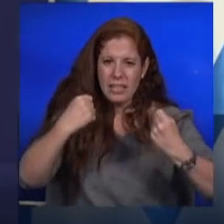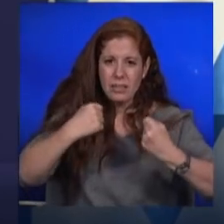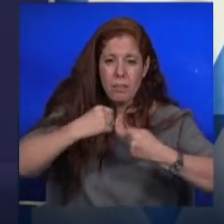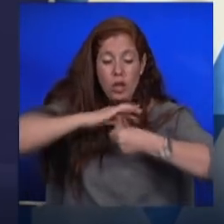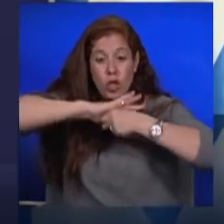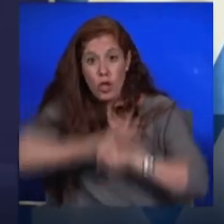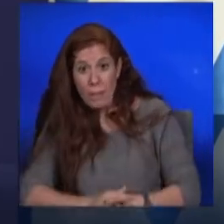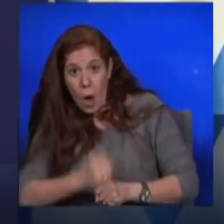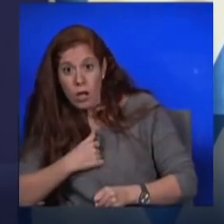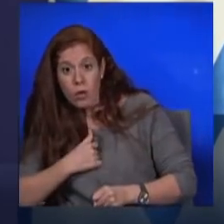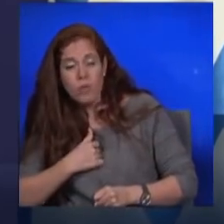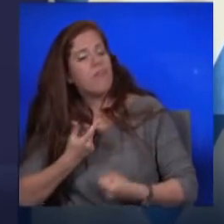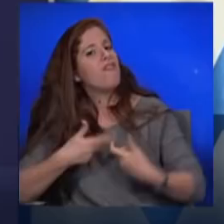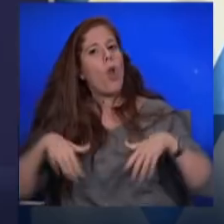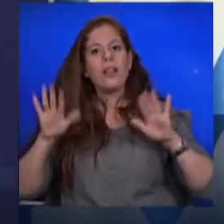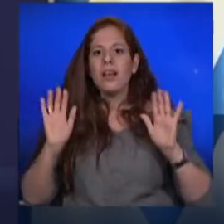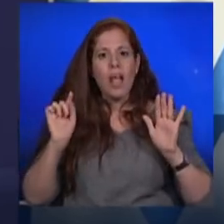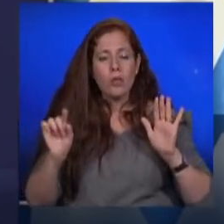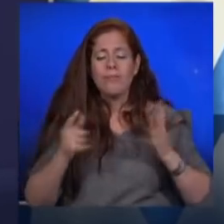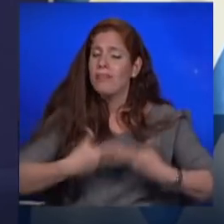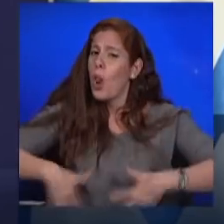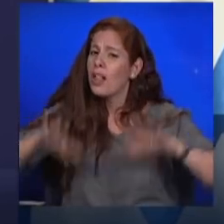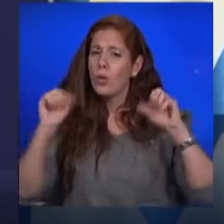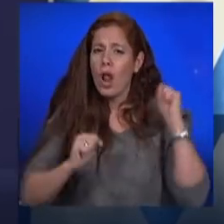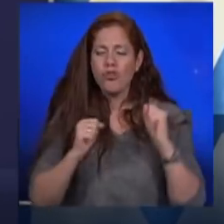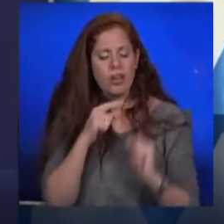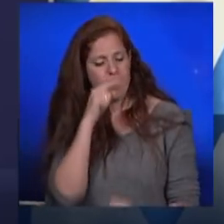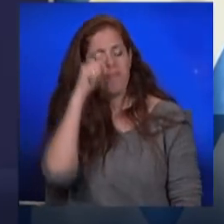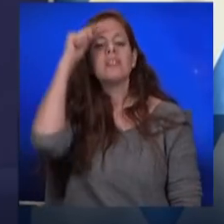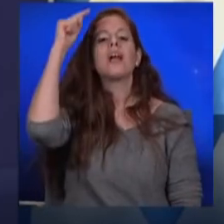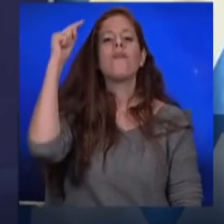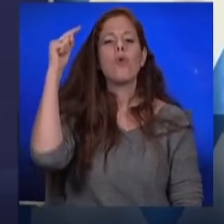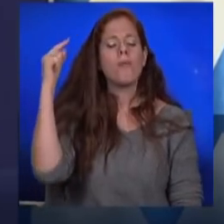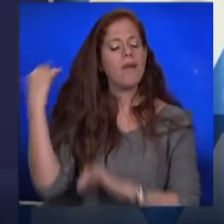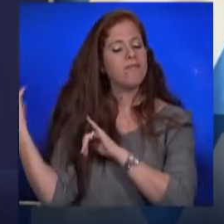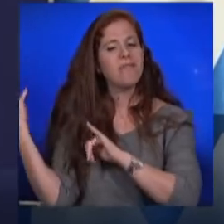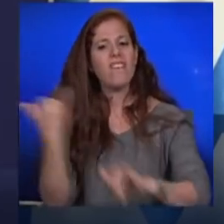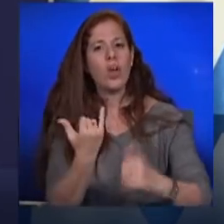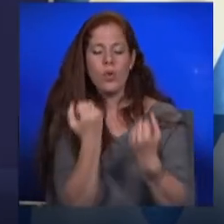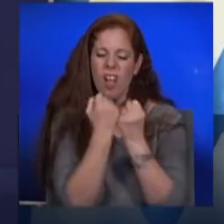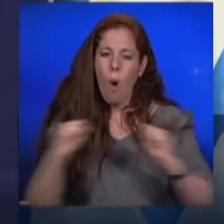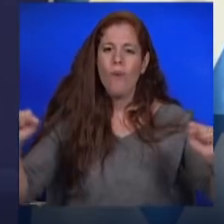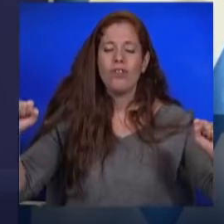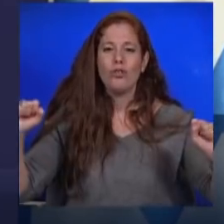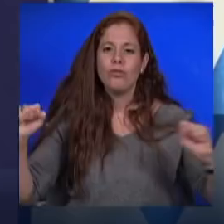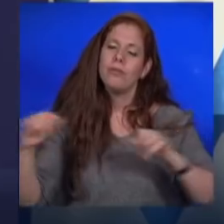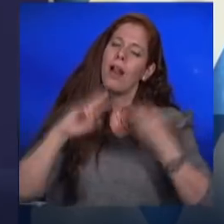לא נכנענו לקשיים, זקפנו קומה. הבאנו את בשורת החופש והדרור לעולם